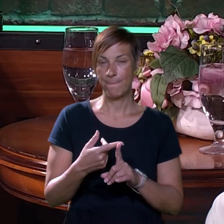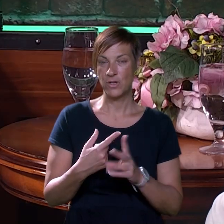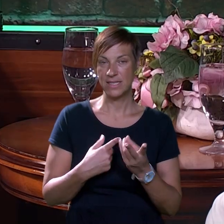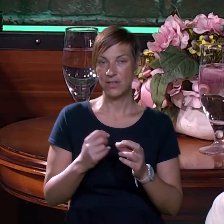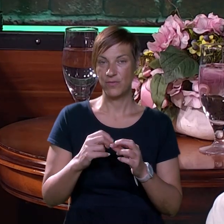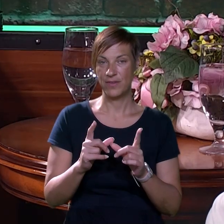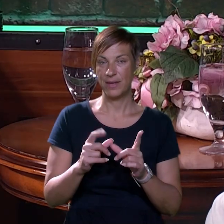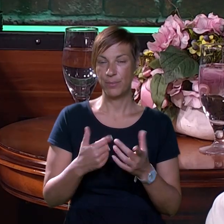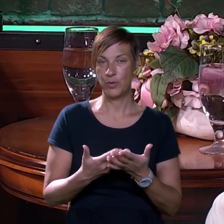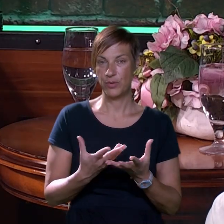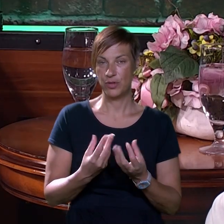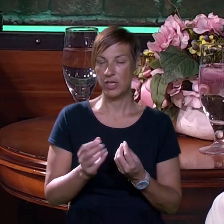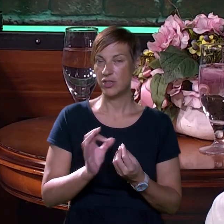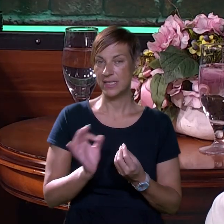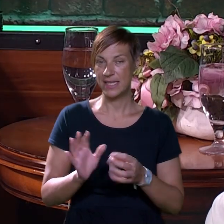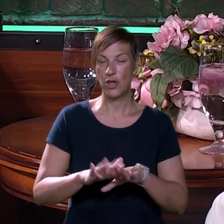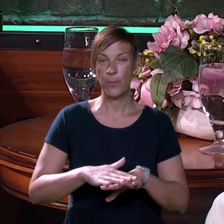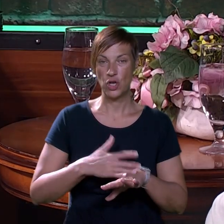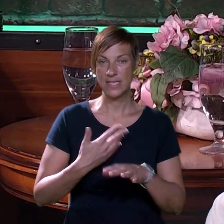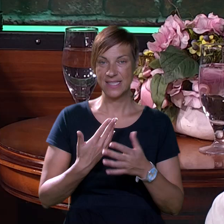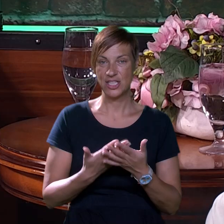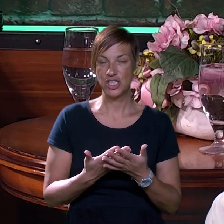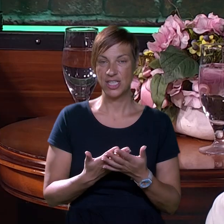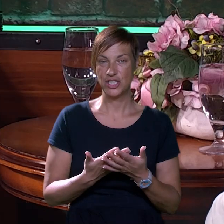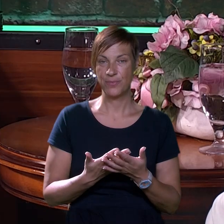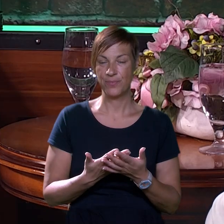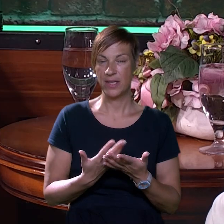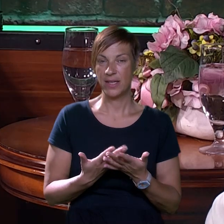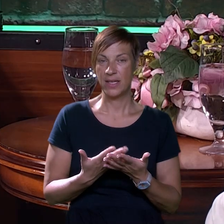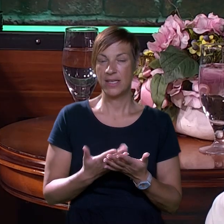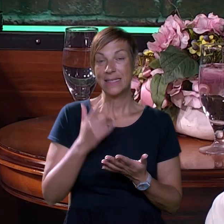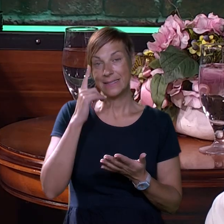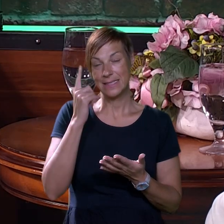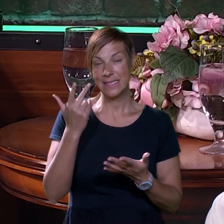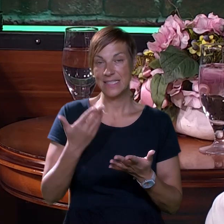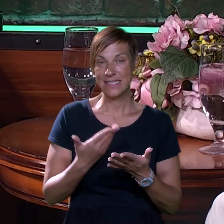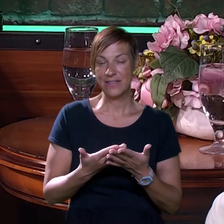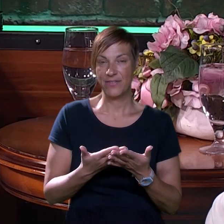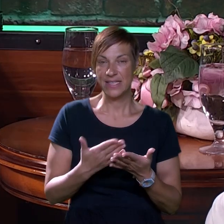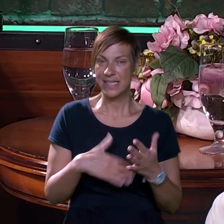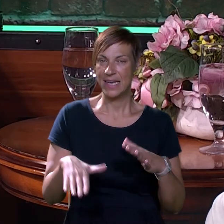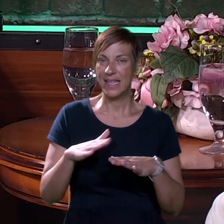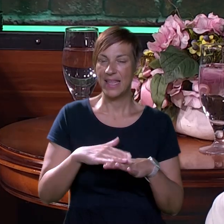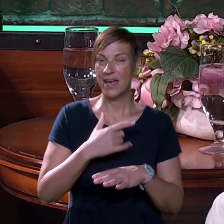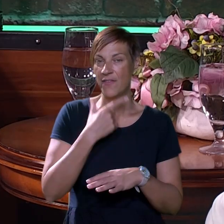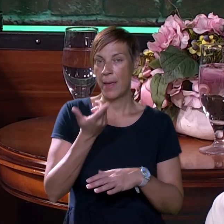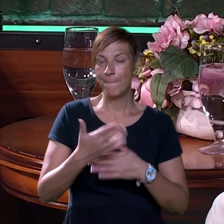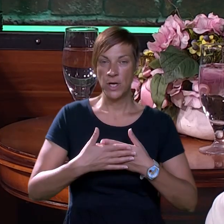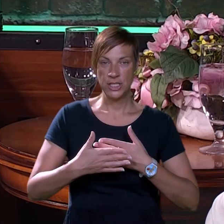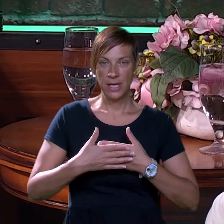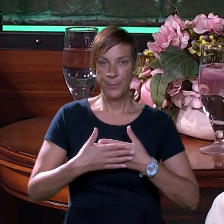pozitivnu vibru. Mm. Toliko se dobro osjećaš. Toliko si svjestan te nadnaravne